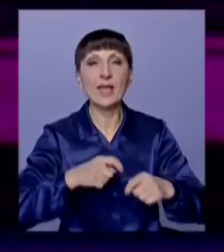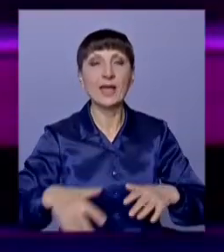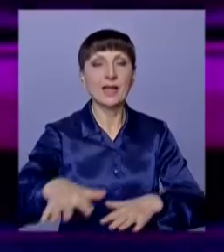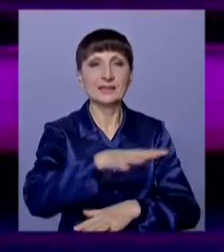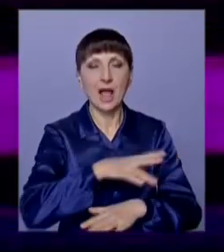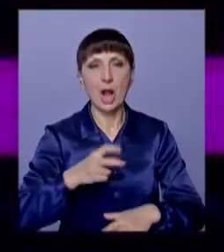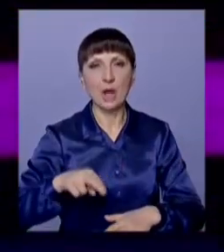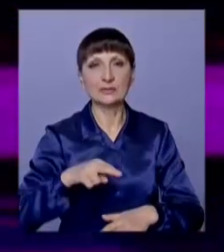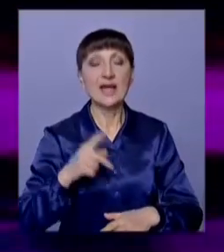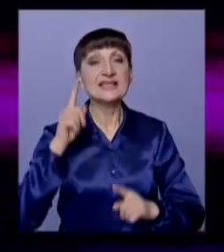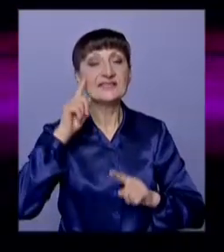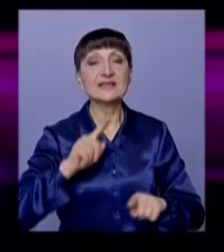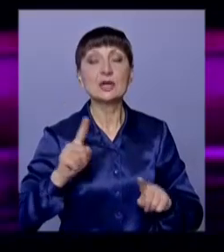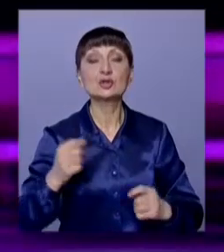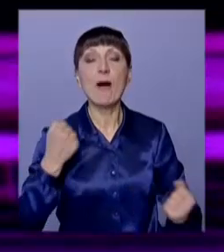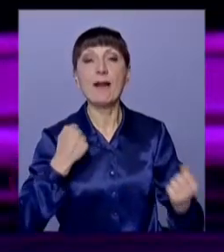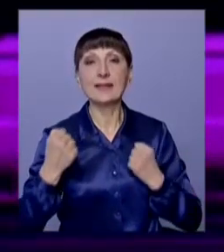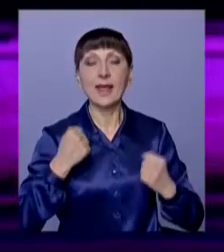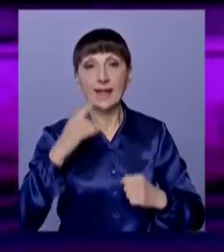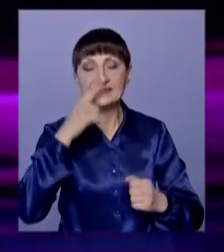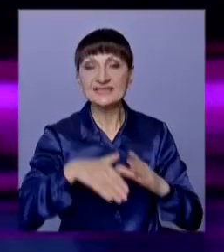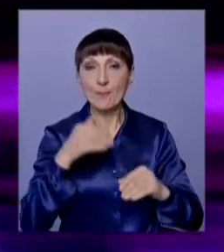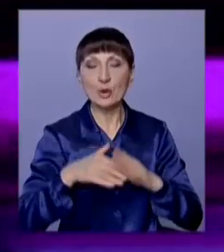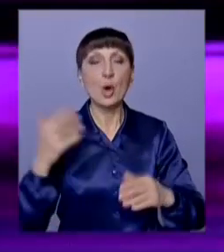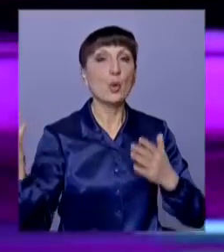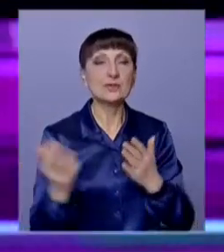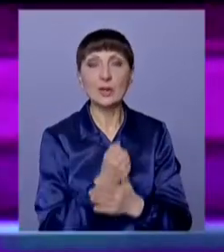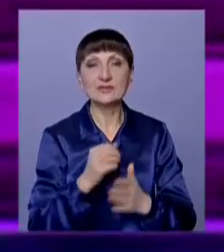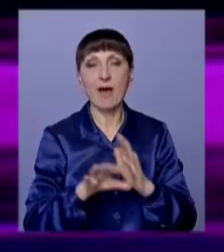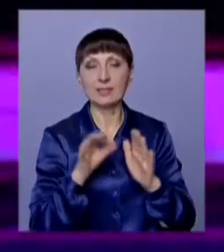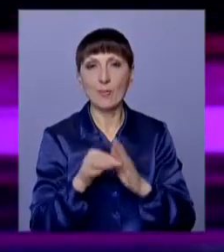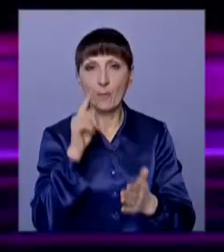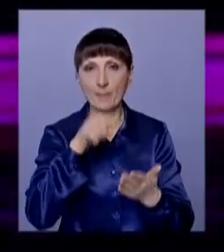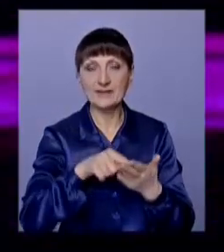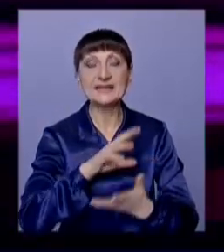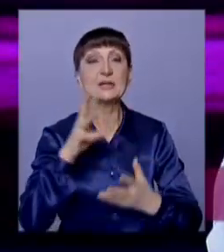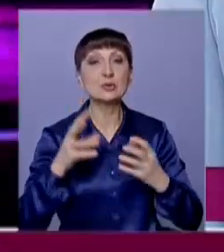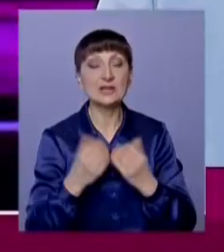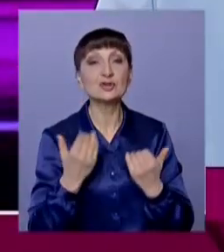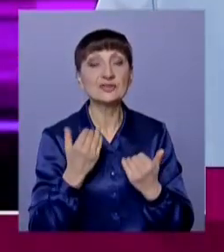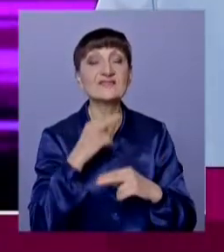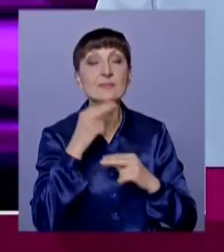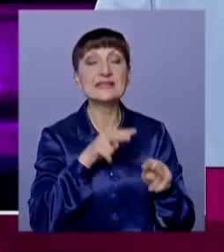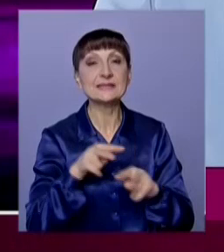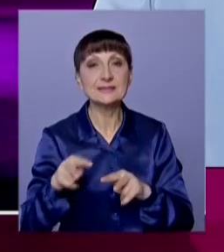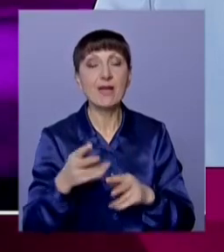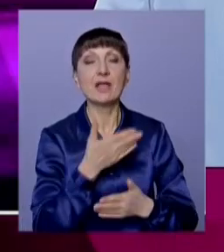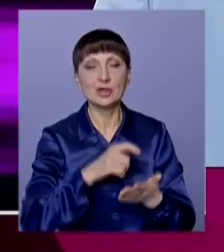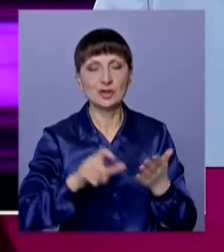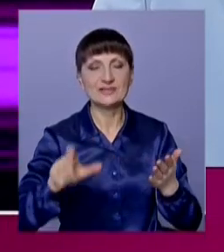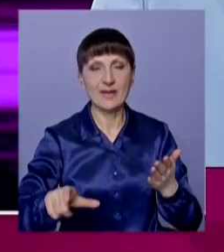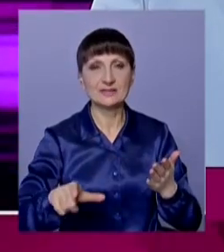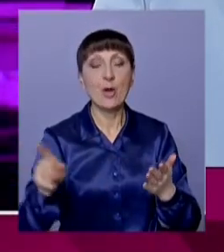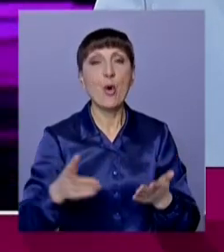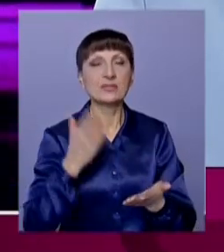Халык-арены. Известно, что атлетам казахстанской сборной удалось пройти отбор. За результатами сейчас внимательно следит Рашид Ильясов.